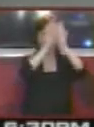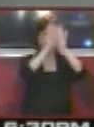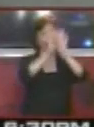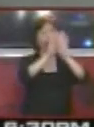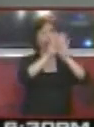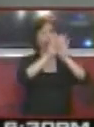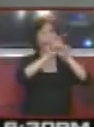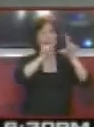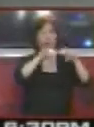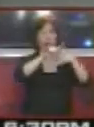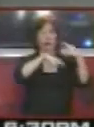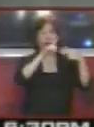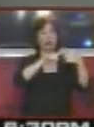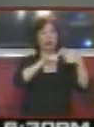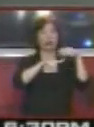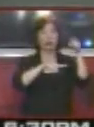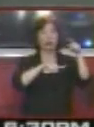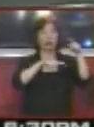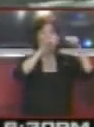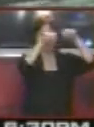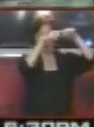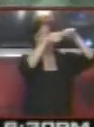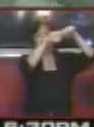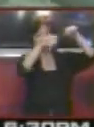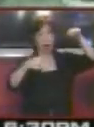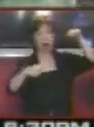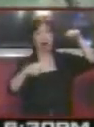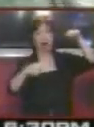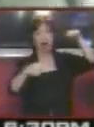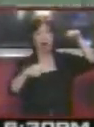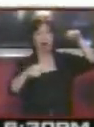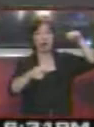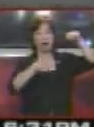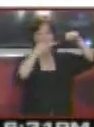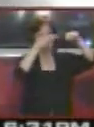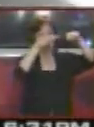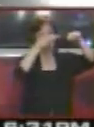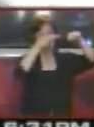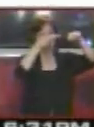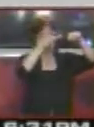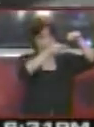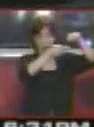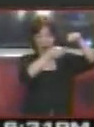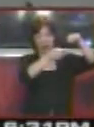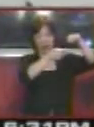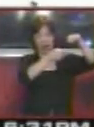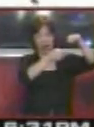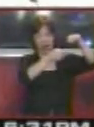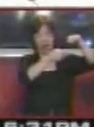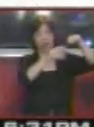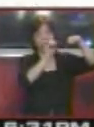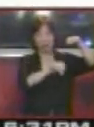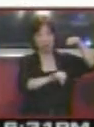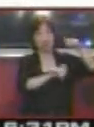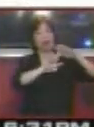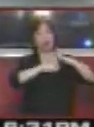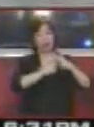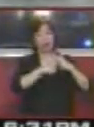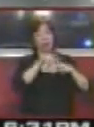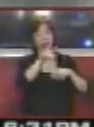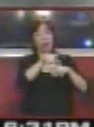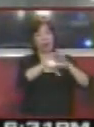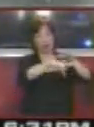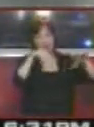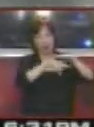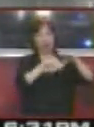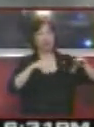Pero nang makita nakalabas ang wire, kinuha nito ang plais saka pinutol ang cable ng CCTV. Doon na nagsimulang nakawin ang mga